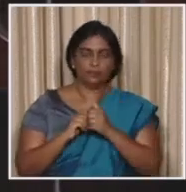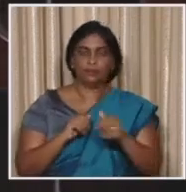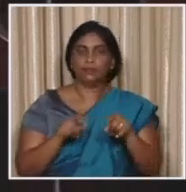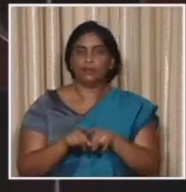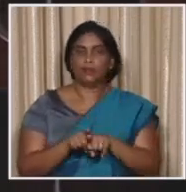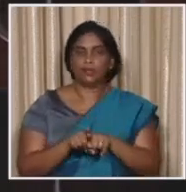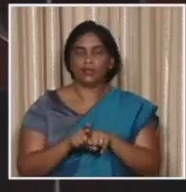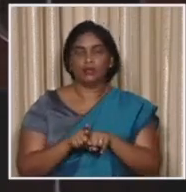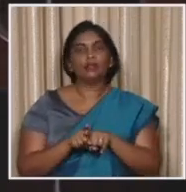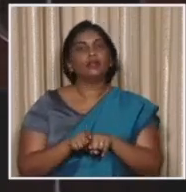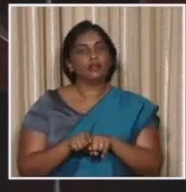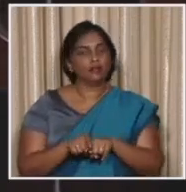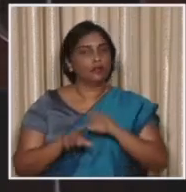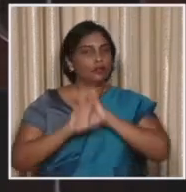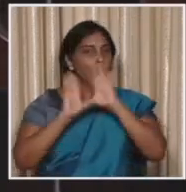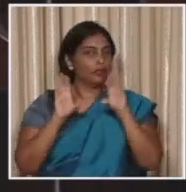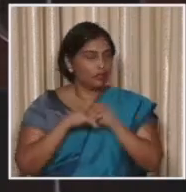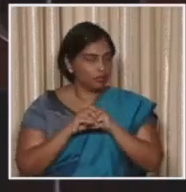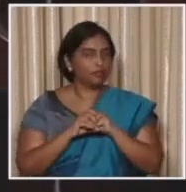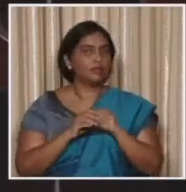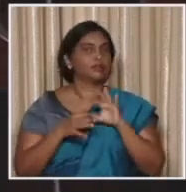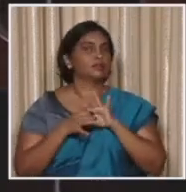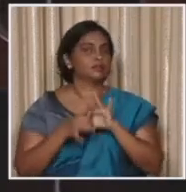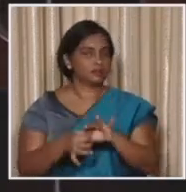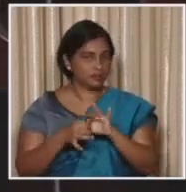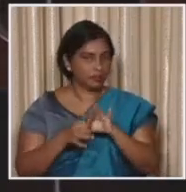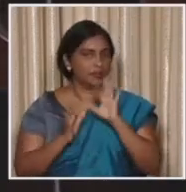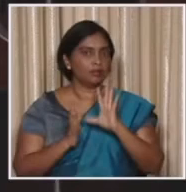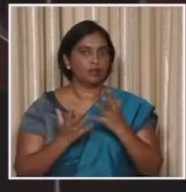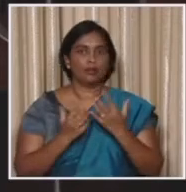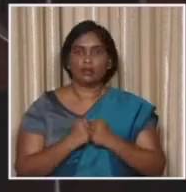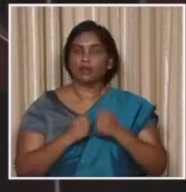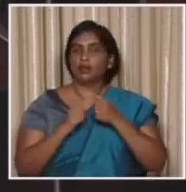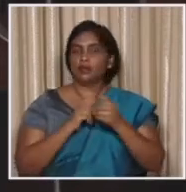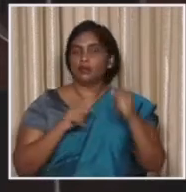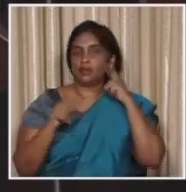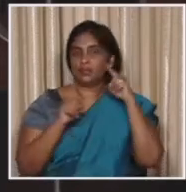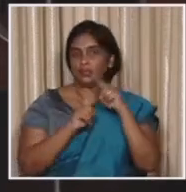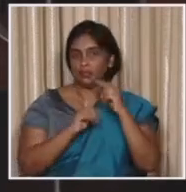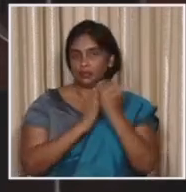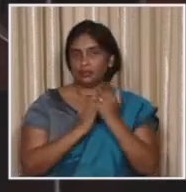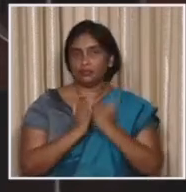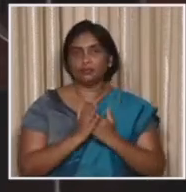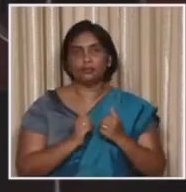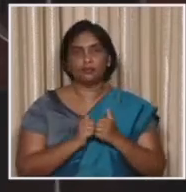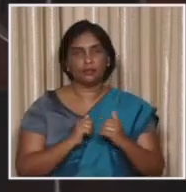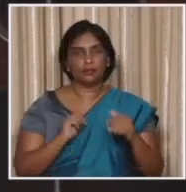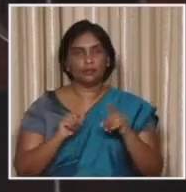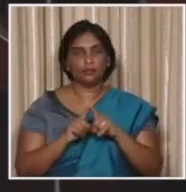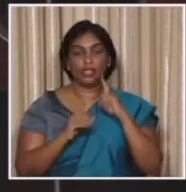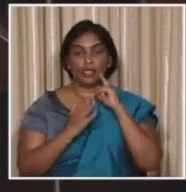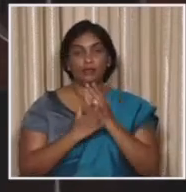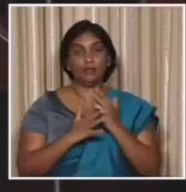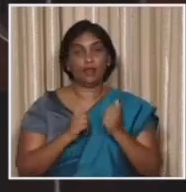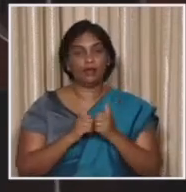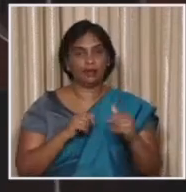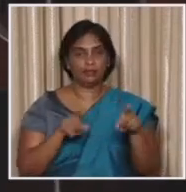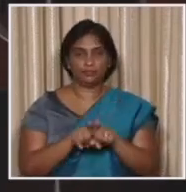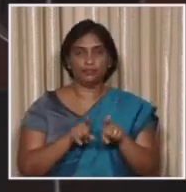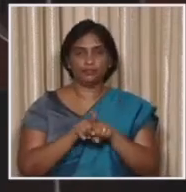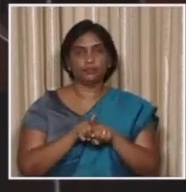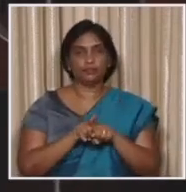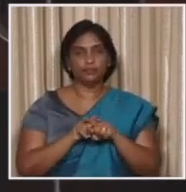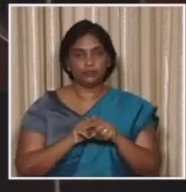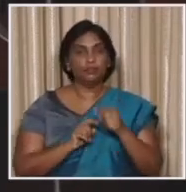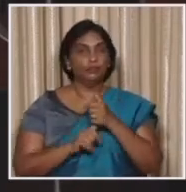නිලධාරී කාර්යාල සම්බන්ධ කරන්නම අවශ්‍ය වෙනවා ගරු නියෝජ්‍ය කතානායකතුමනි. මේ වගේම වෛද්‍යමය වශයෙන් ගත්තොත් ඖෂධ